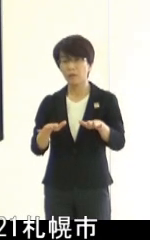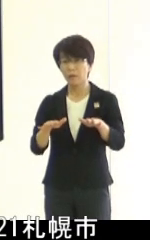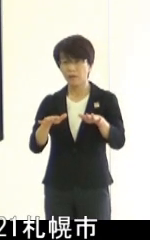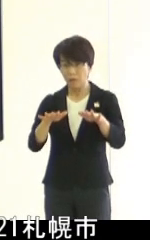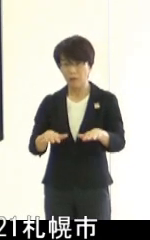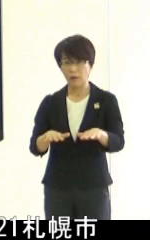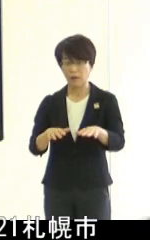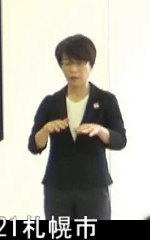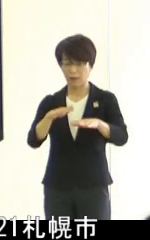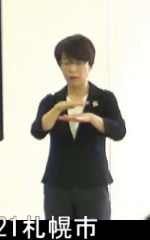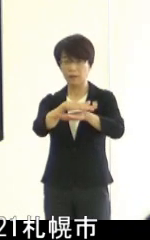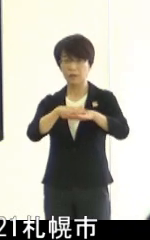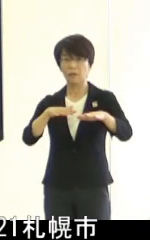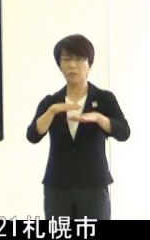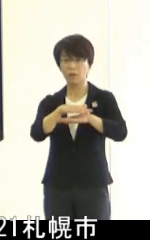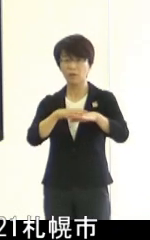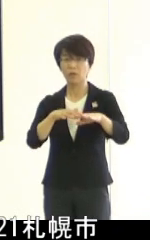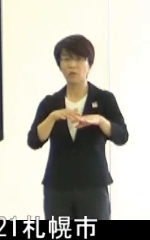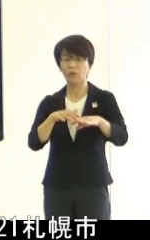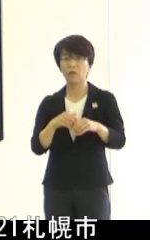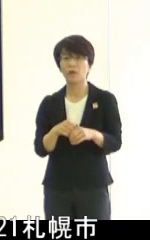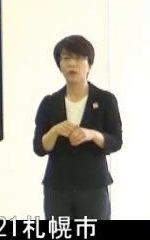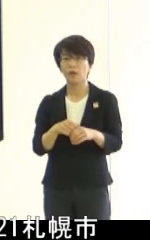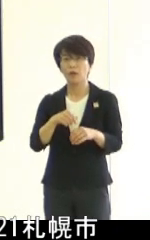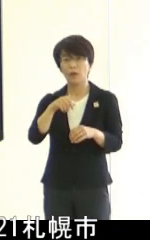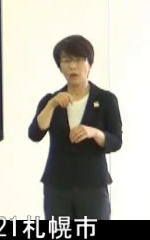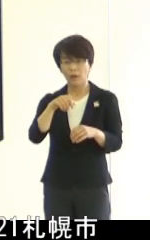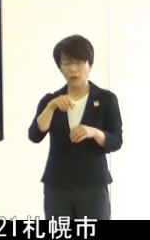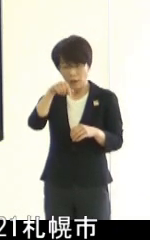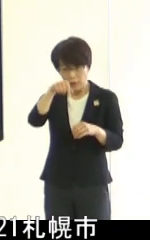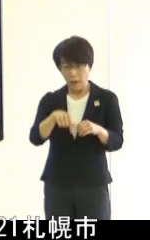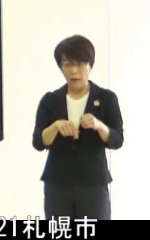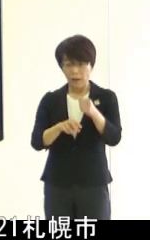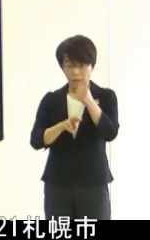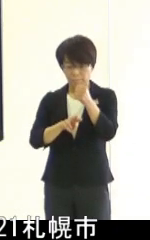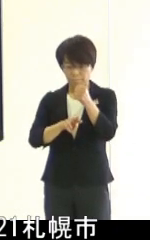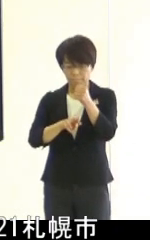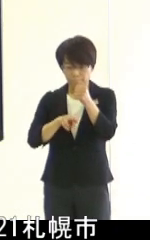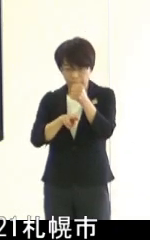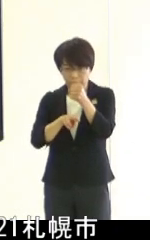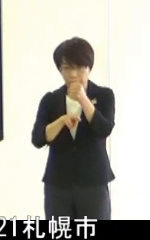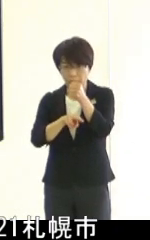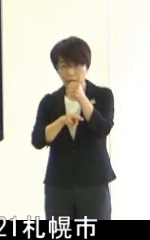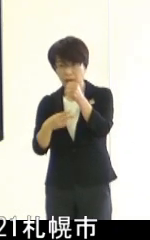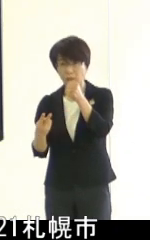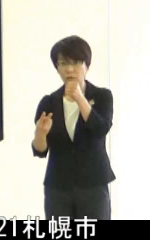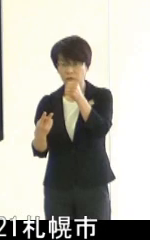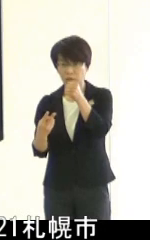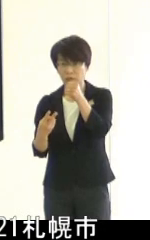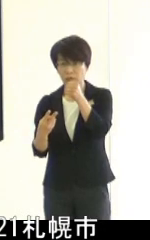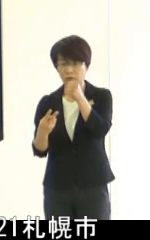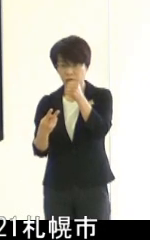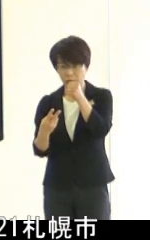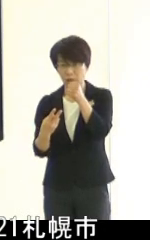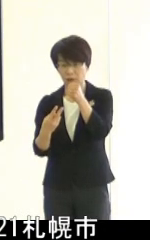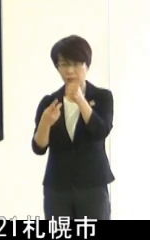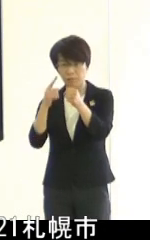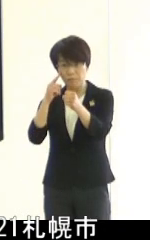でですね a 進化の変異株が感染をされるうケース